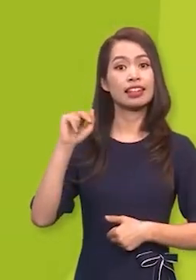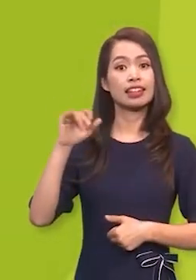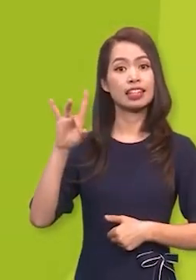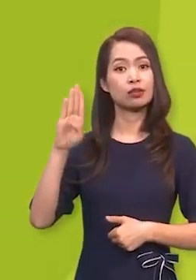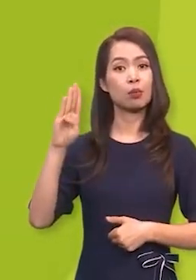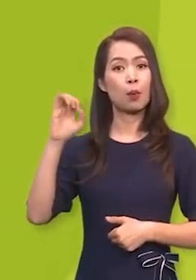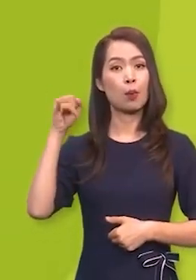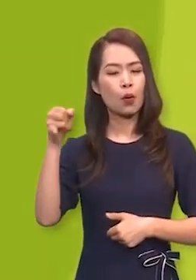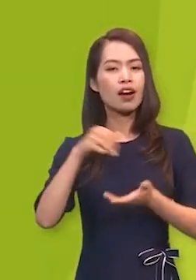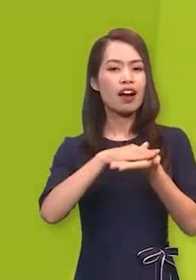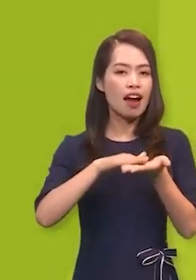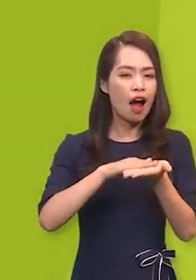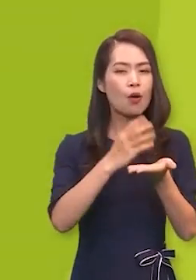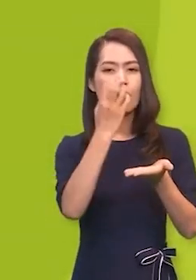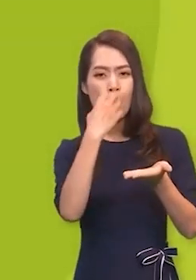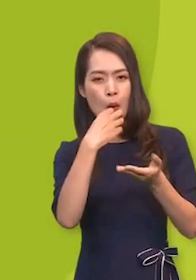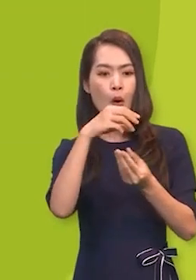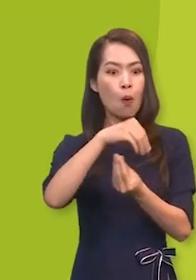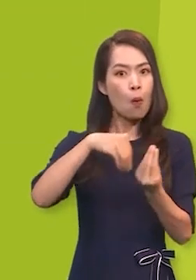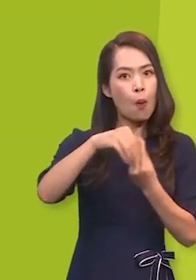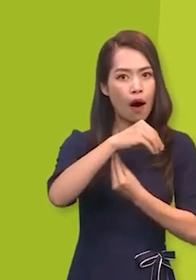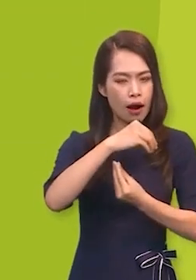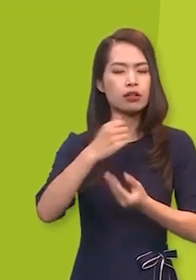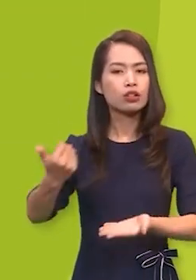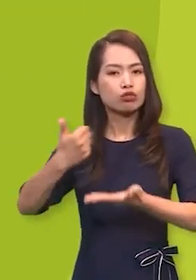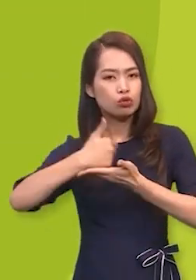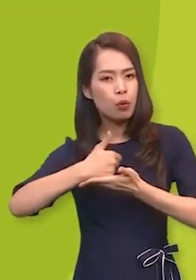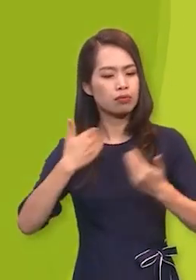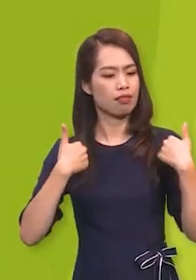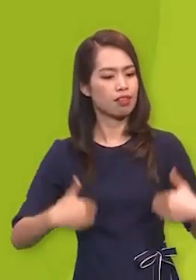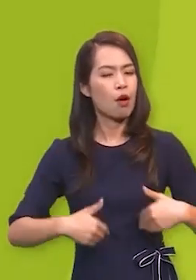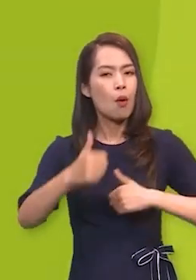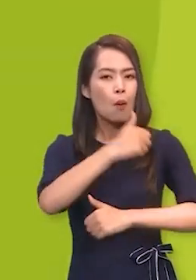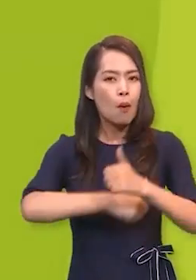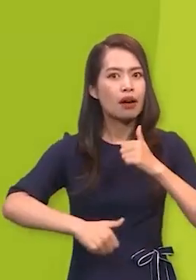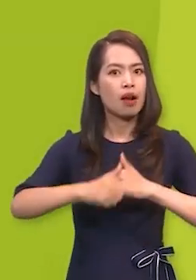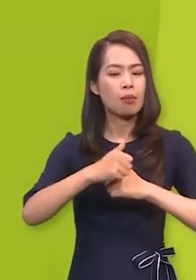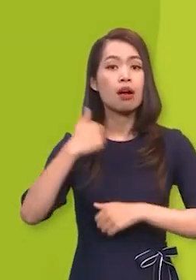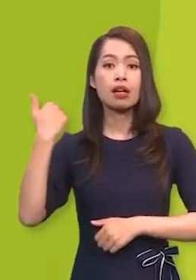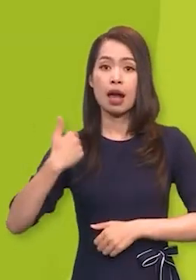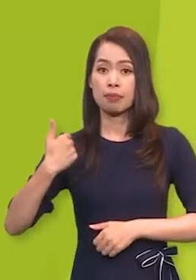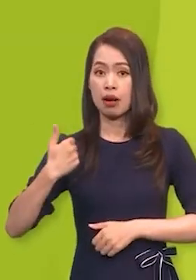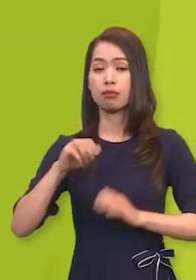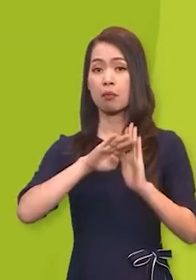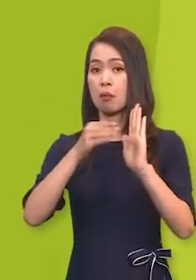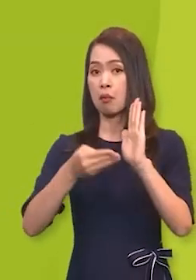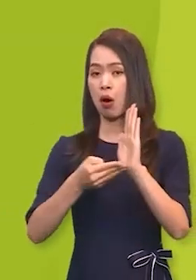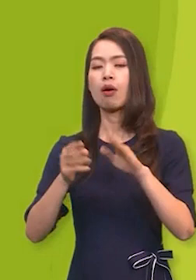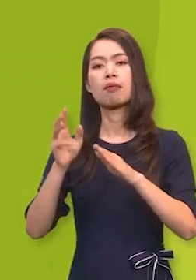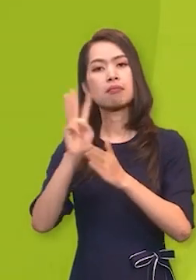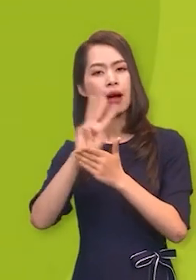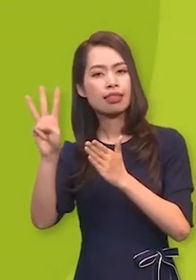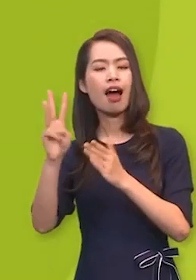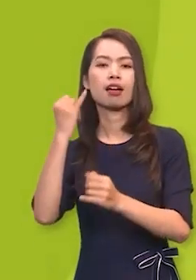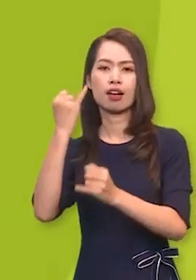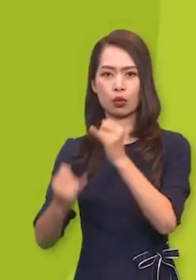nhiều tinh bột như gạo, ngô, khoai, sắn. Đây là nhóm thực phẩm cung cấp năng lượng chủ yếu nhất, đặc biệt là giai đoạn 3 tháng cuối của thai